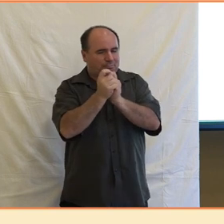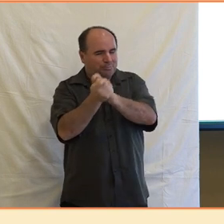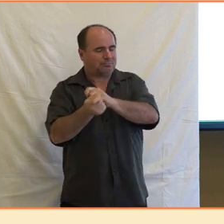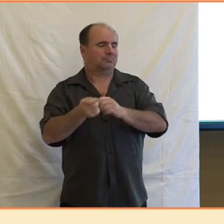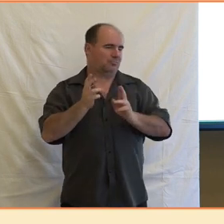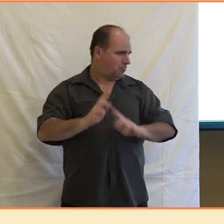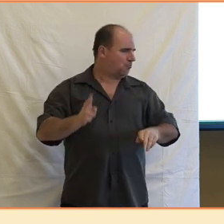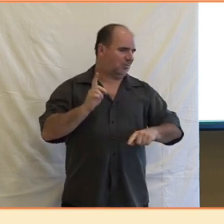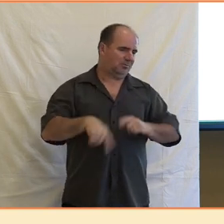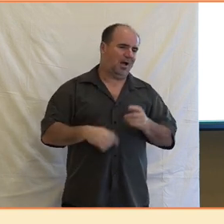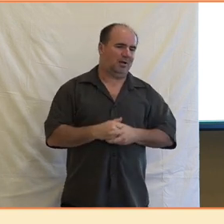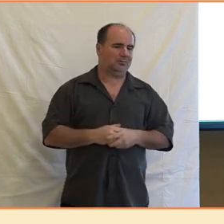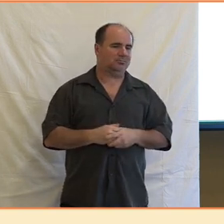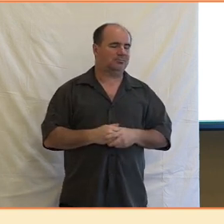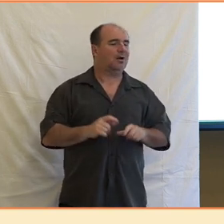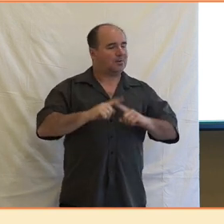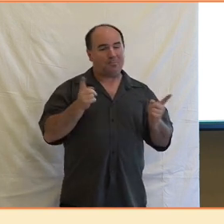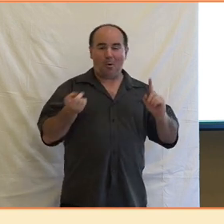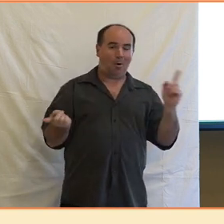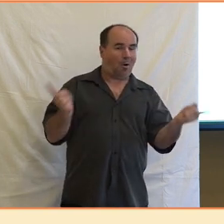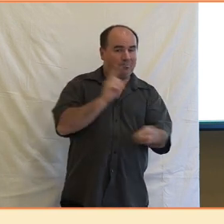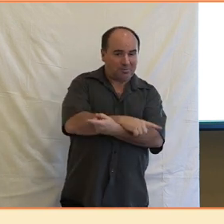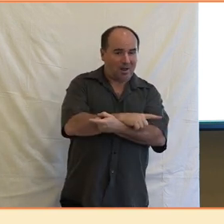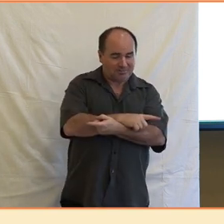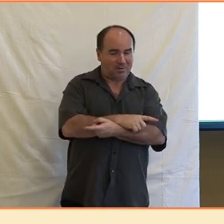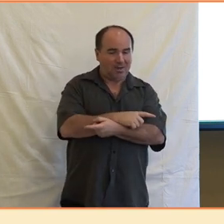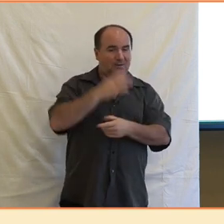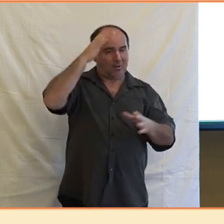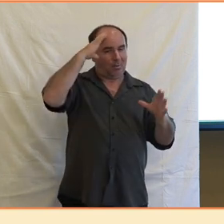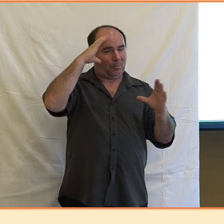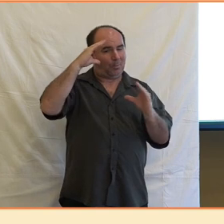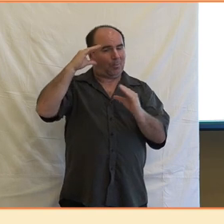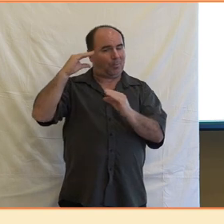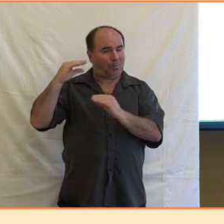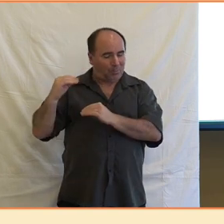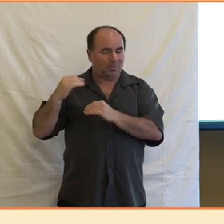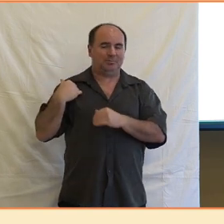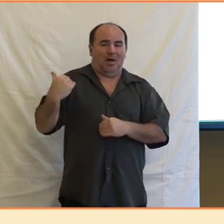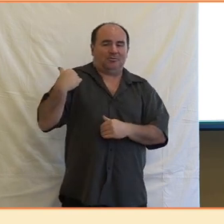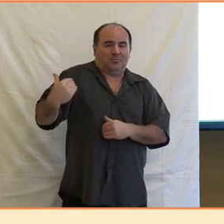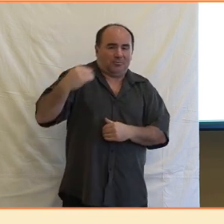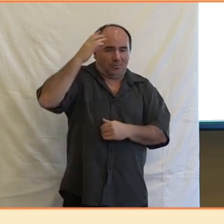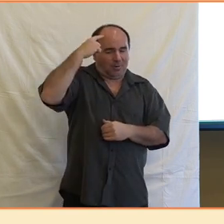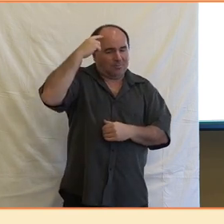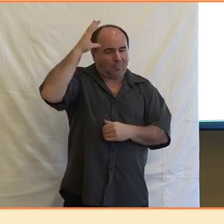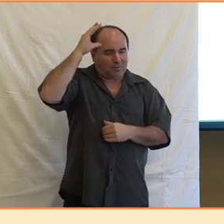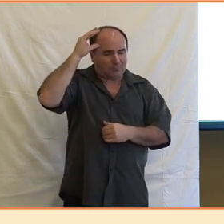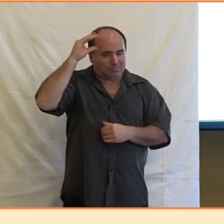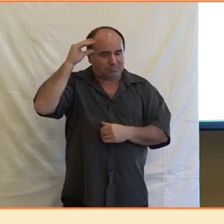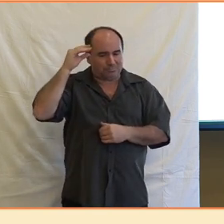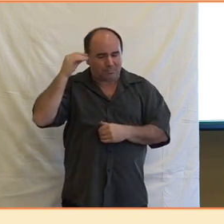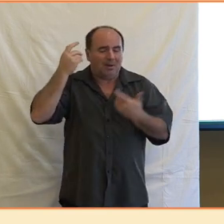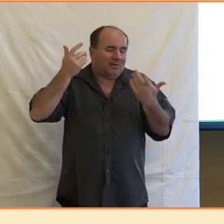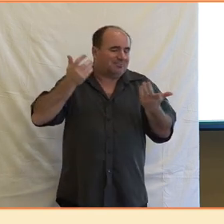můžete také tu schopnost pracovat s technologiemi ztrácet. No a nakonec zde máme lidi, kteří